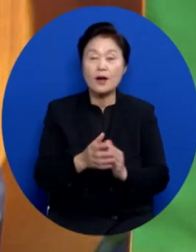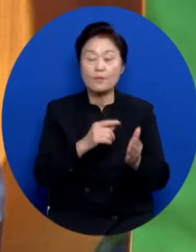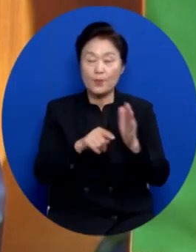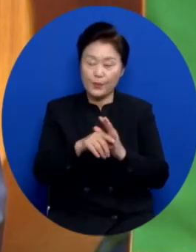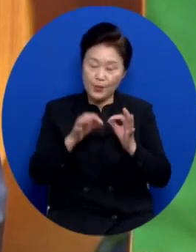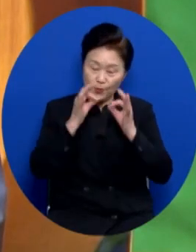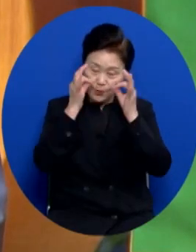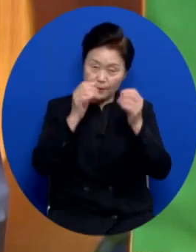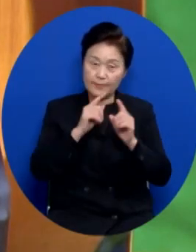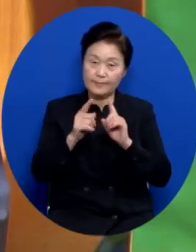밝혔습니다